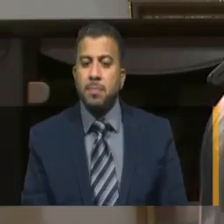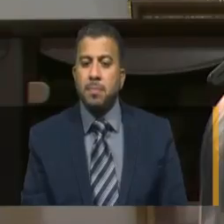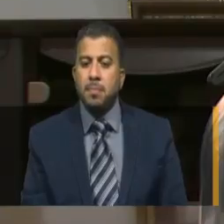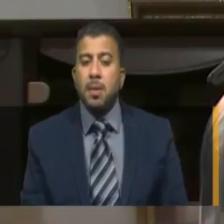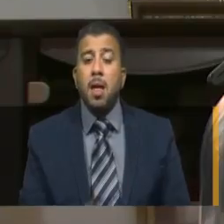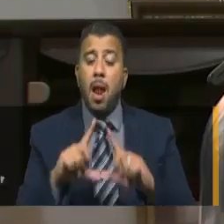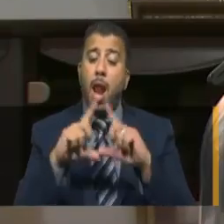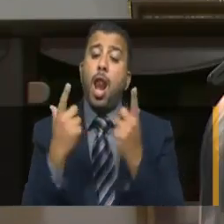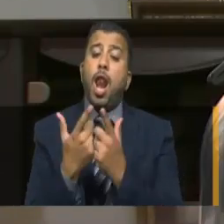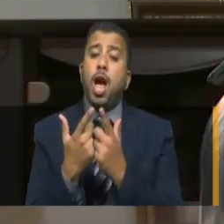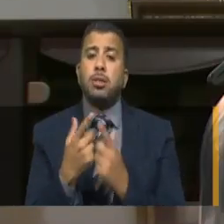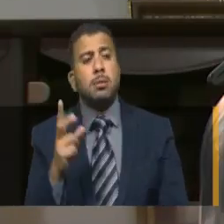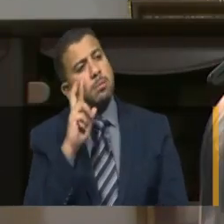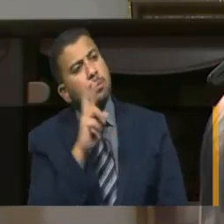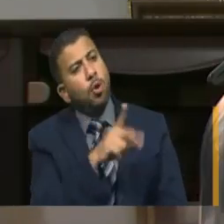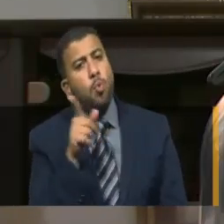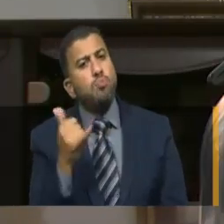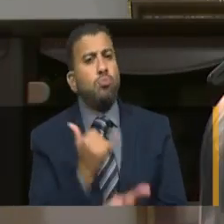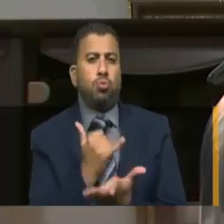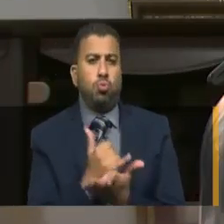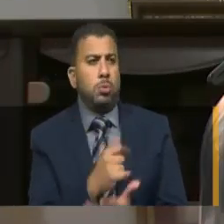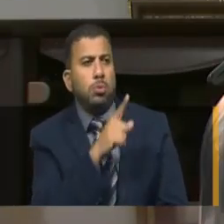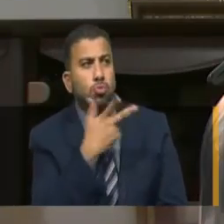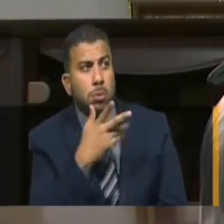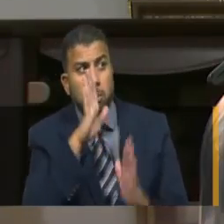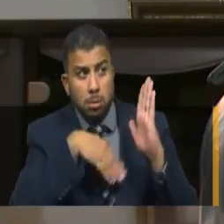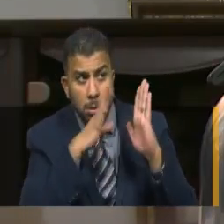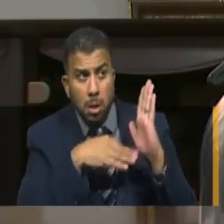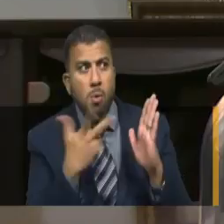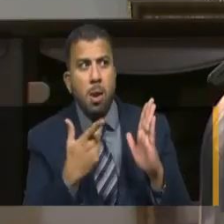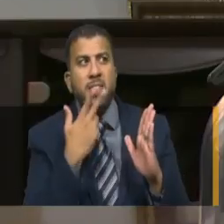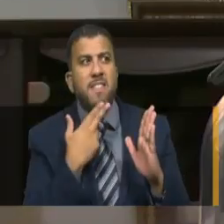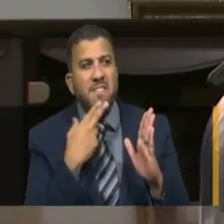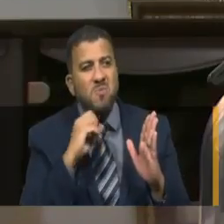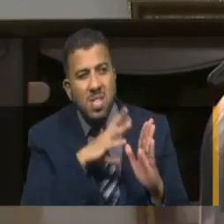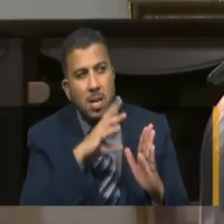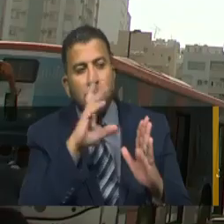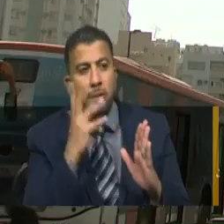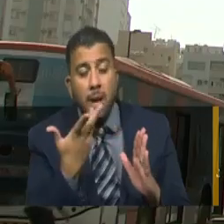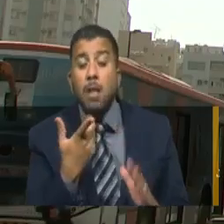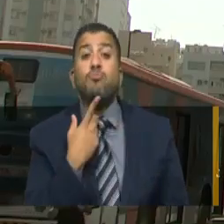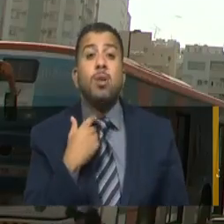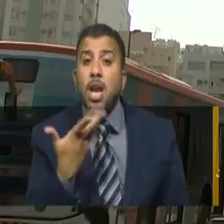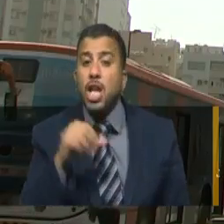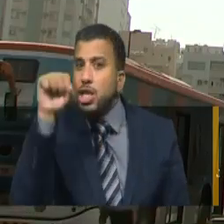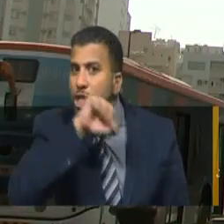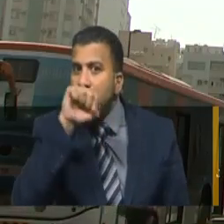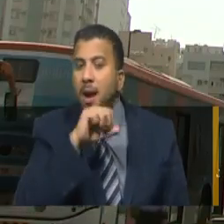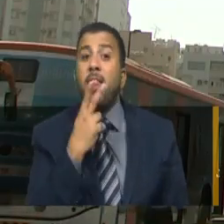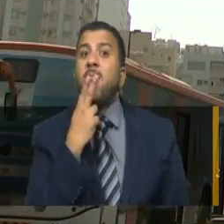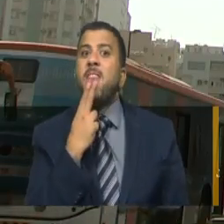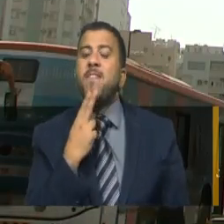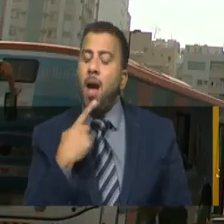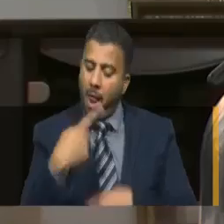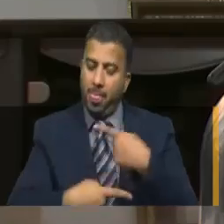عن طريق اللجنة هي اللي تحدد نوع الصيانة أو النوع هذا، بغرض إيش؟ أن تبقى شارقة نظيفة دائما. عدد التصاريح